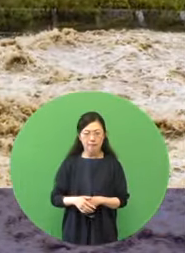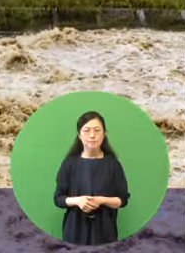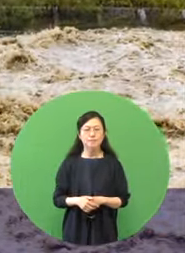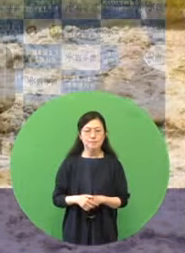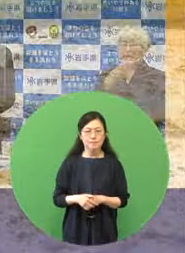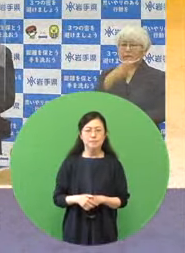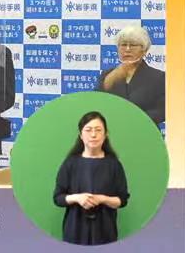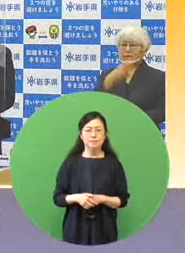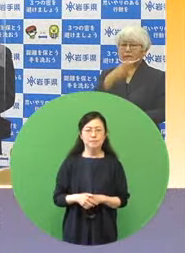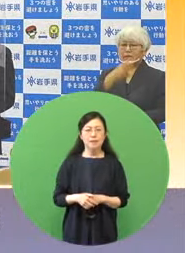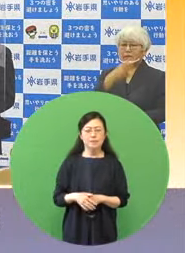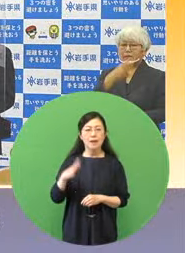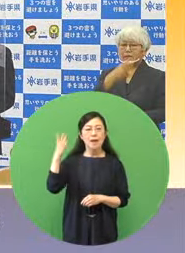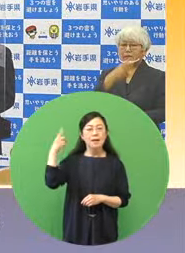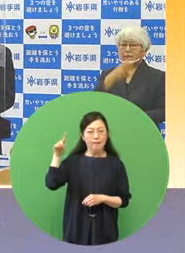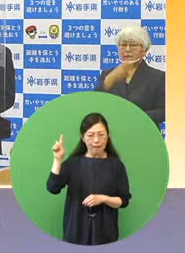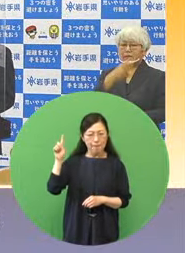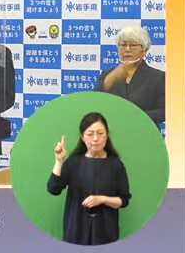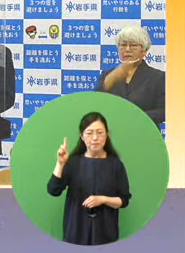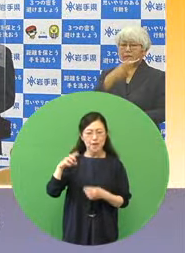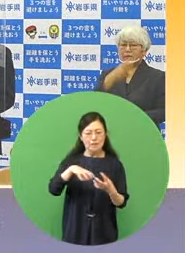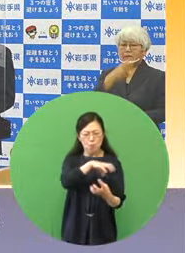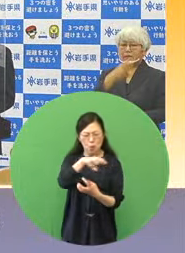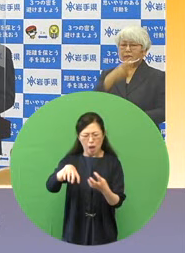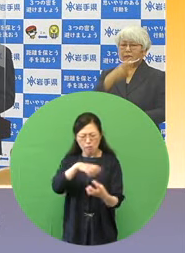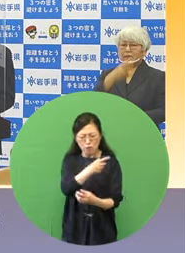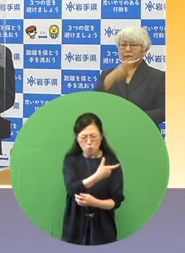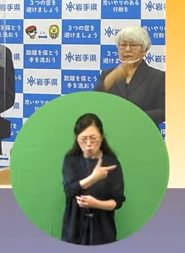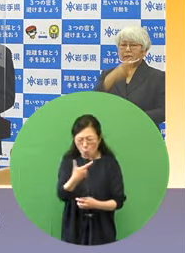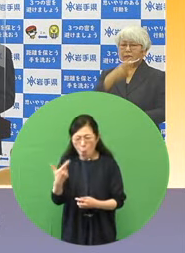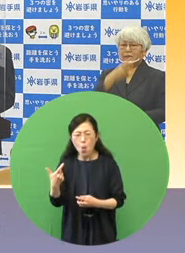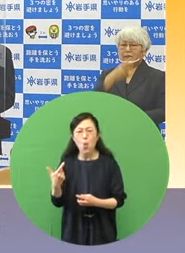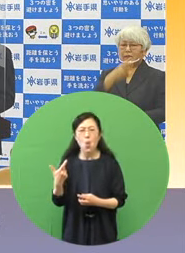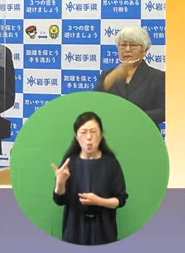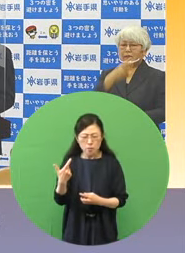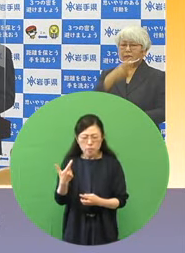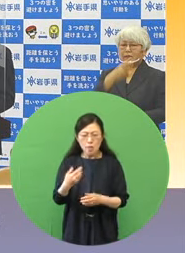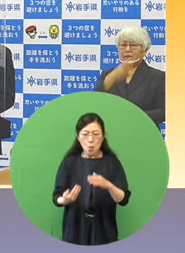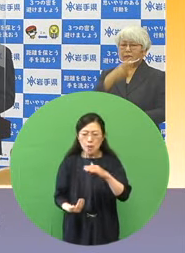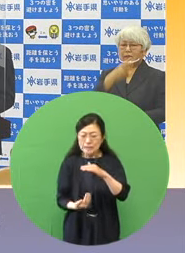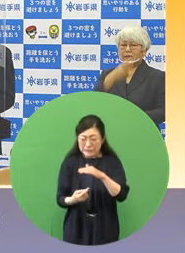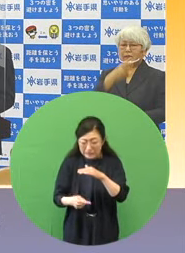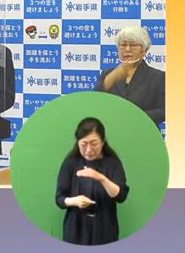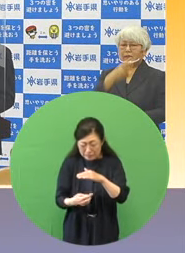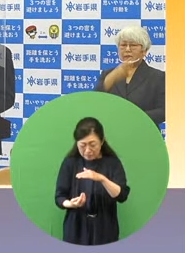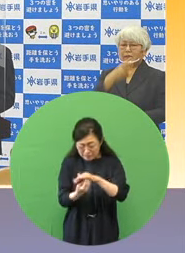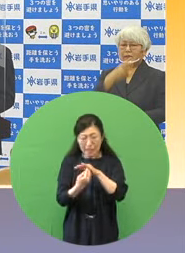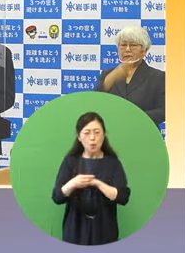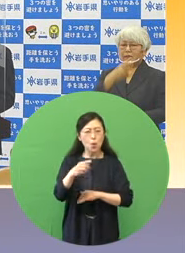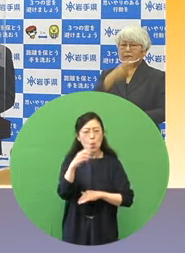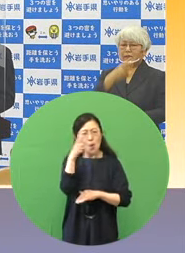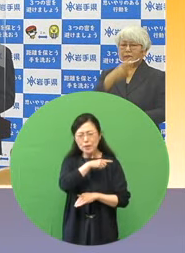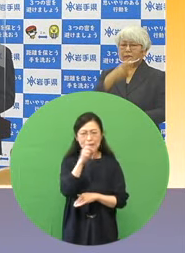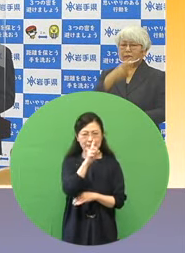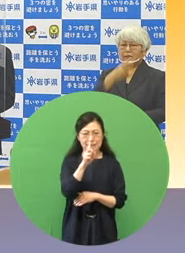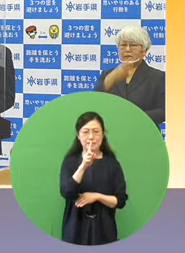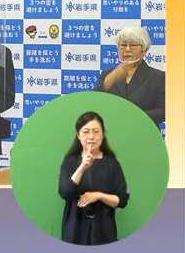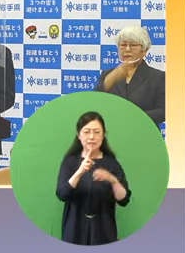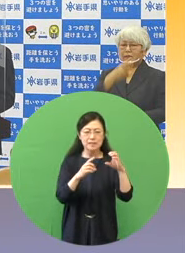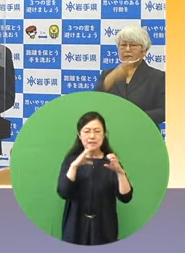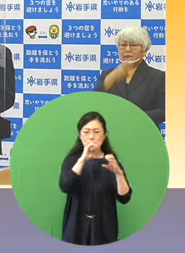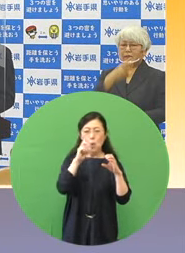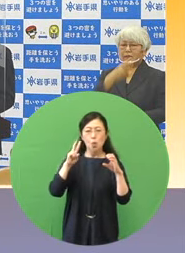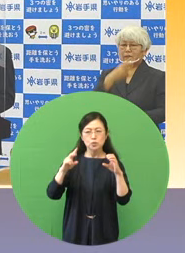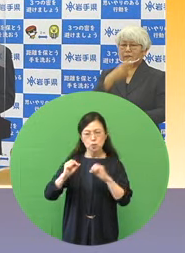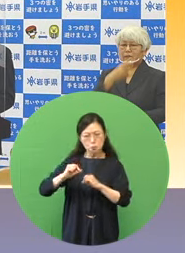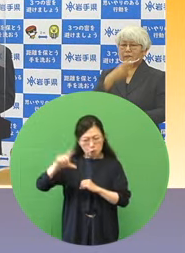。県は今年岩手気候非常事態宣言を発表し、温暖化の原因と考え